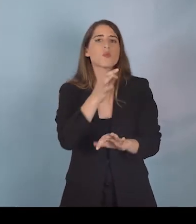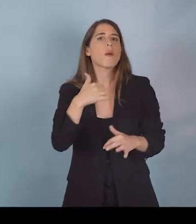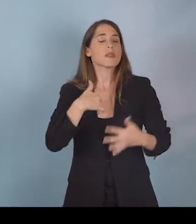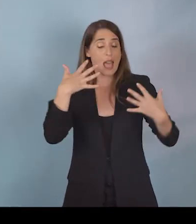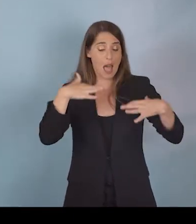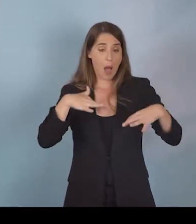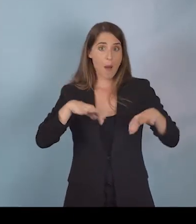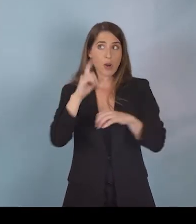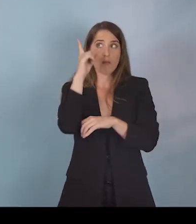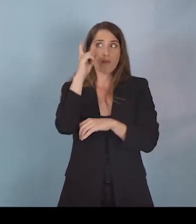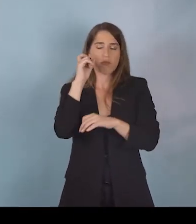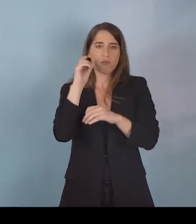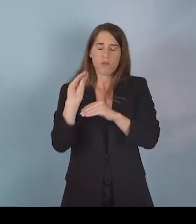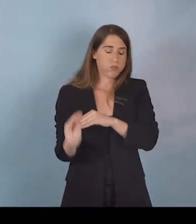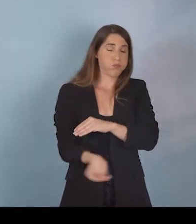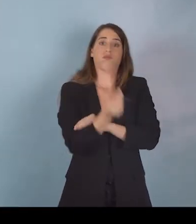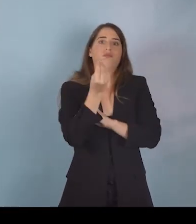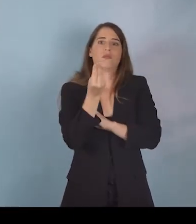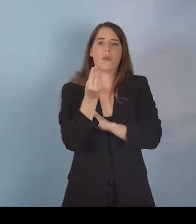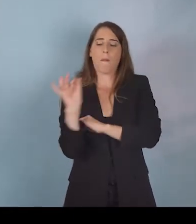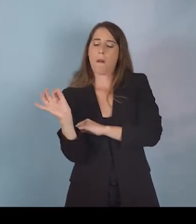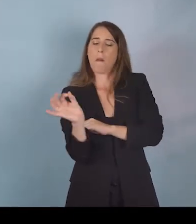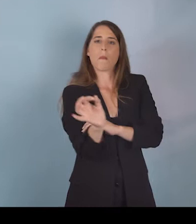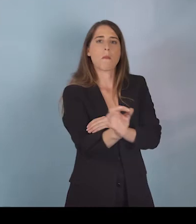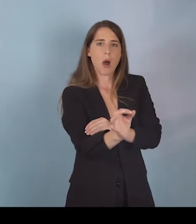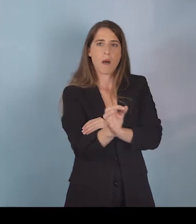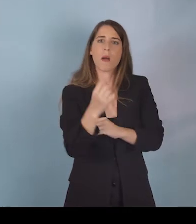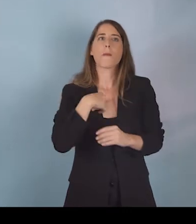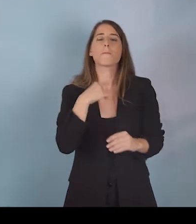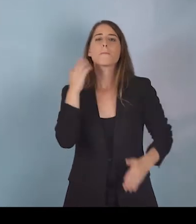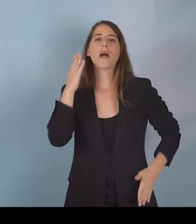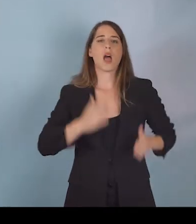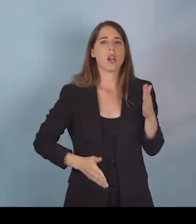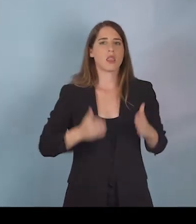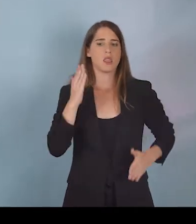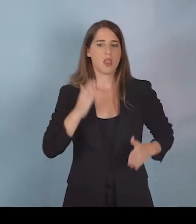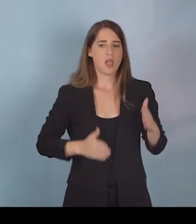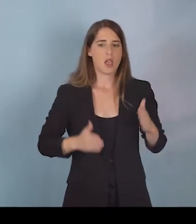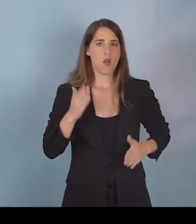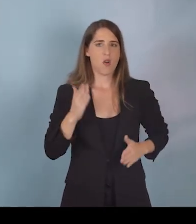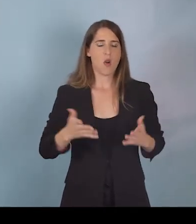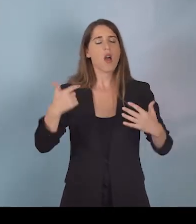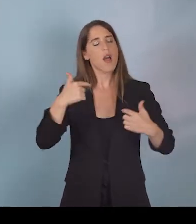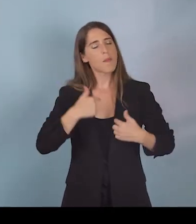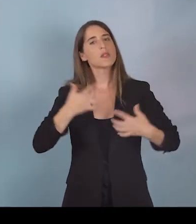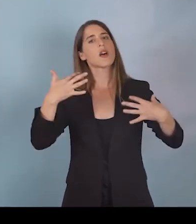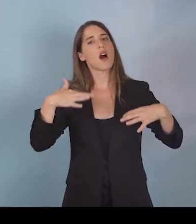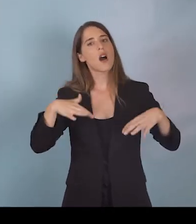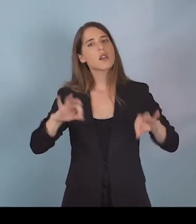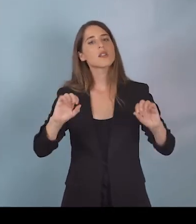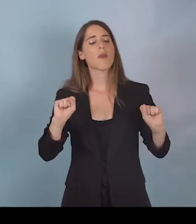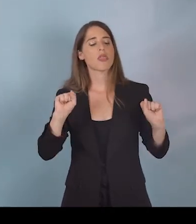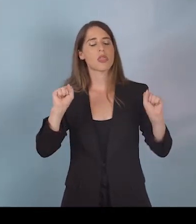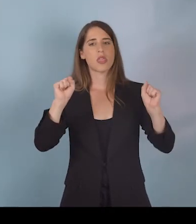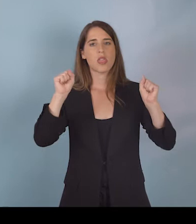της πανδημίας στη χώρα μας. Έτσι λοιπόν, από το Μάρτιο, με το που ξεκίνησε η πανδημία στη